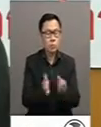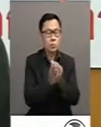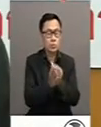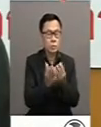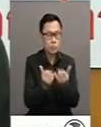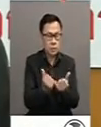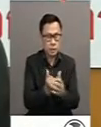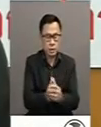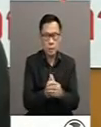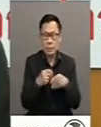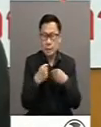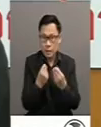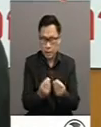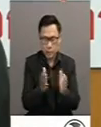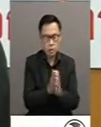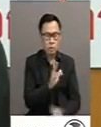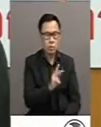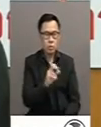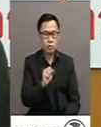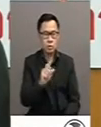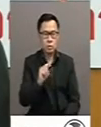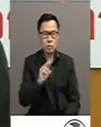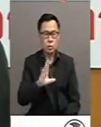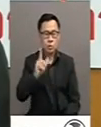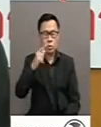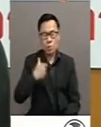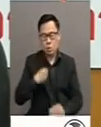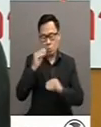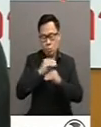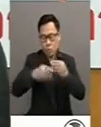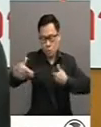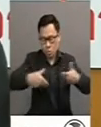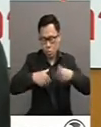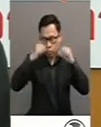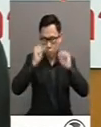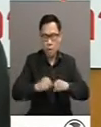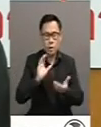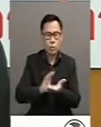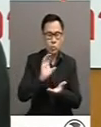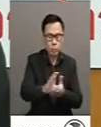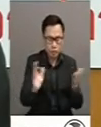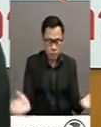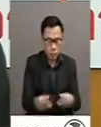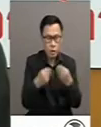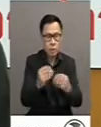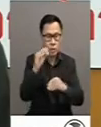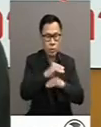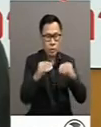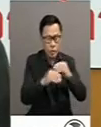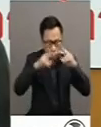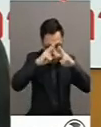การที่ทางกสทช.อนุมัติโครงการที่ขอเข้ามาในการส่งเสริมแล้วก็ขอเม็ดเงินสนับสนุนจากกอง